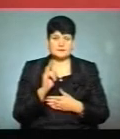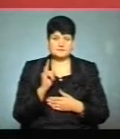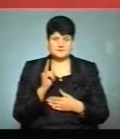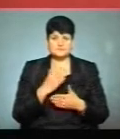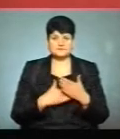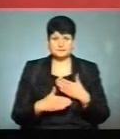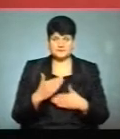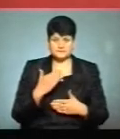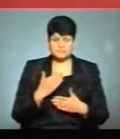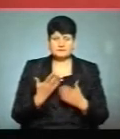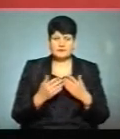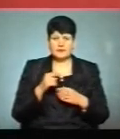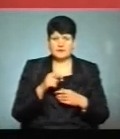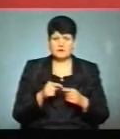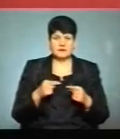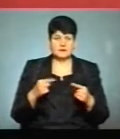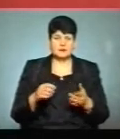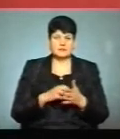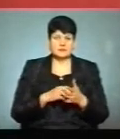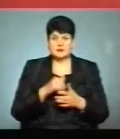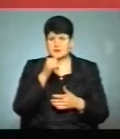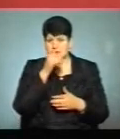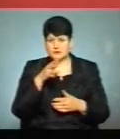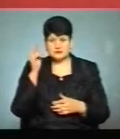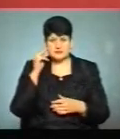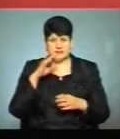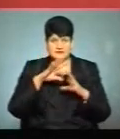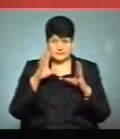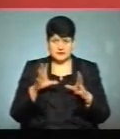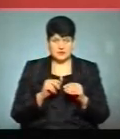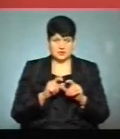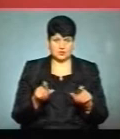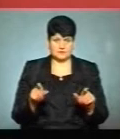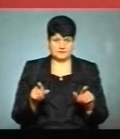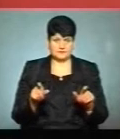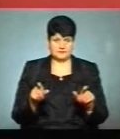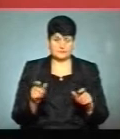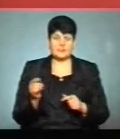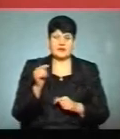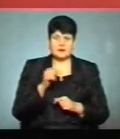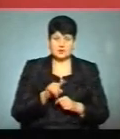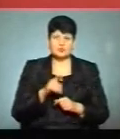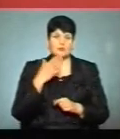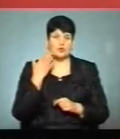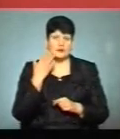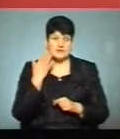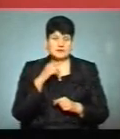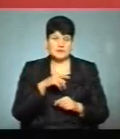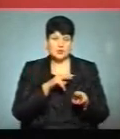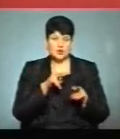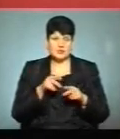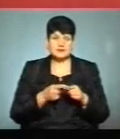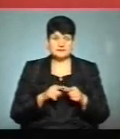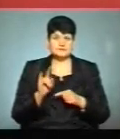з інвалідністю, але вона з певних причин не може навчатися в загальноосвітній школі. І для того, щоб полегшити їм догляд за такою